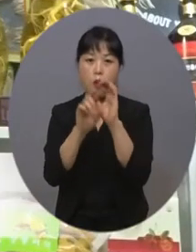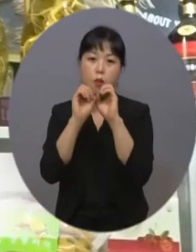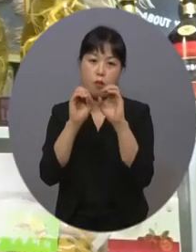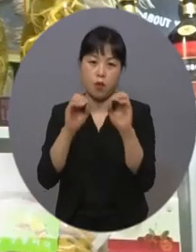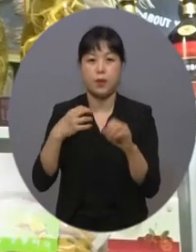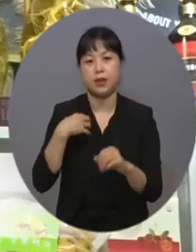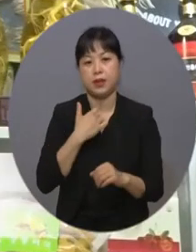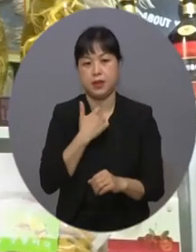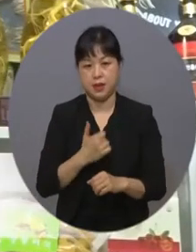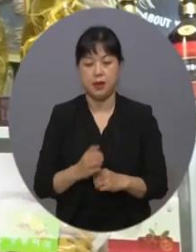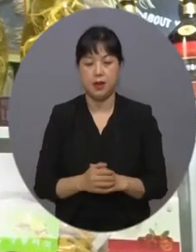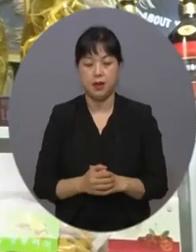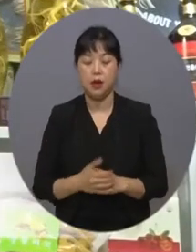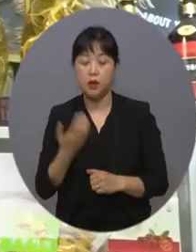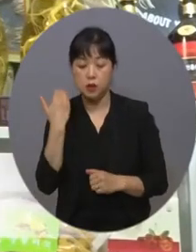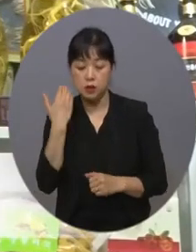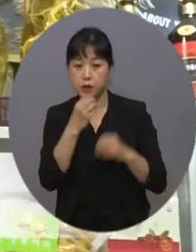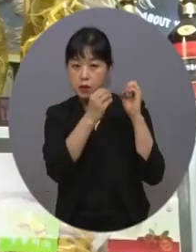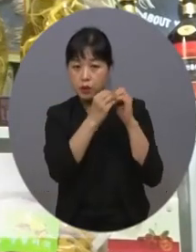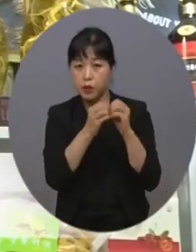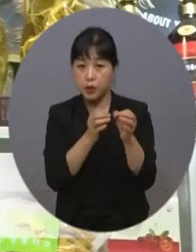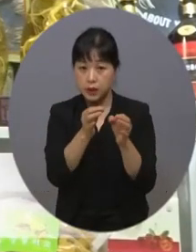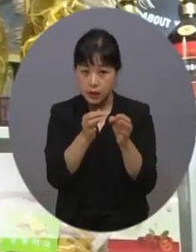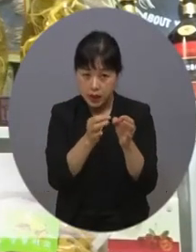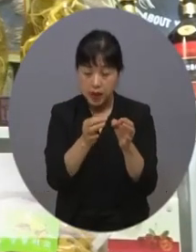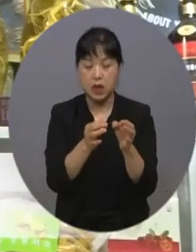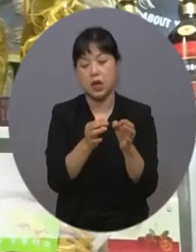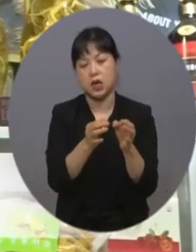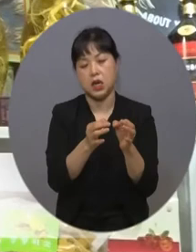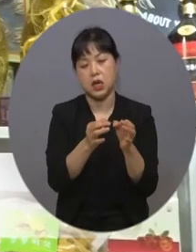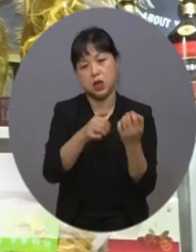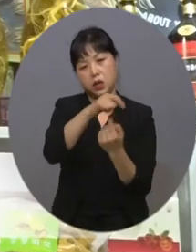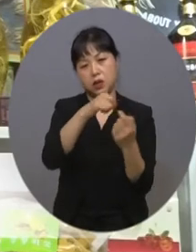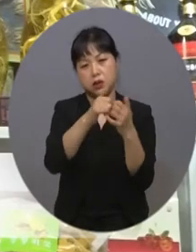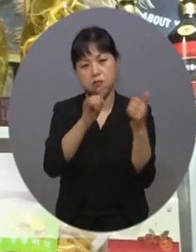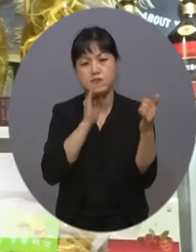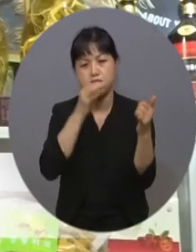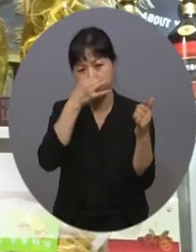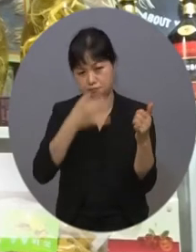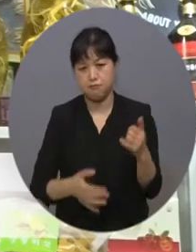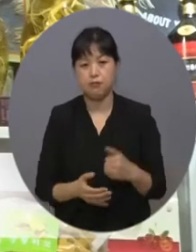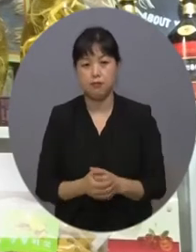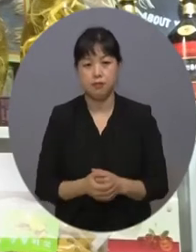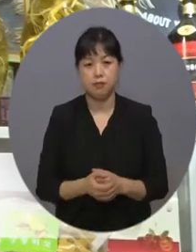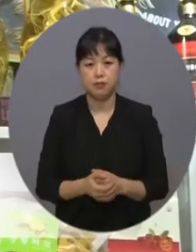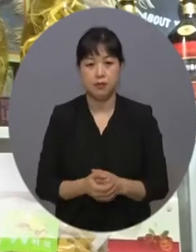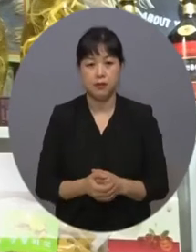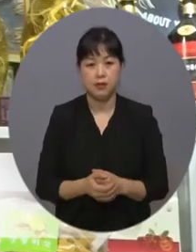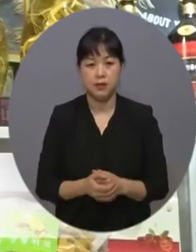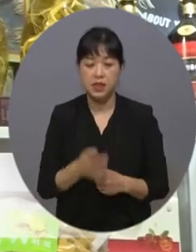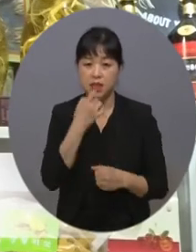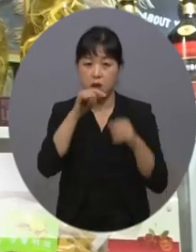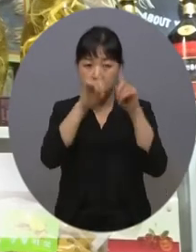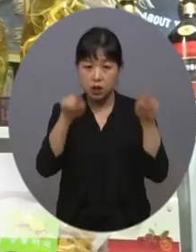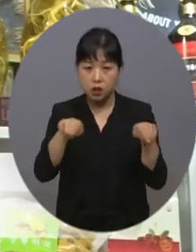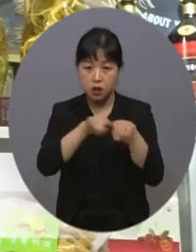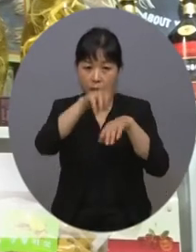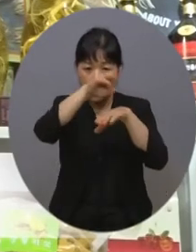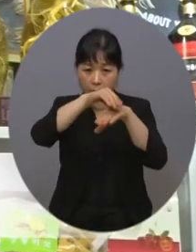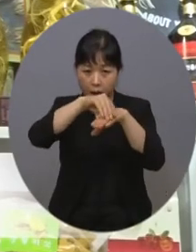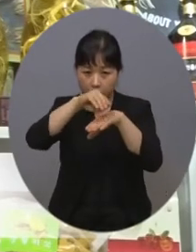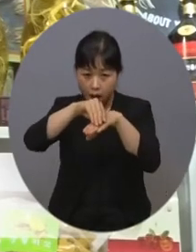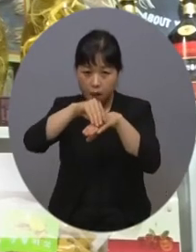요즘 전통시장 우리 소상공인 너무 힘들잖아요. 종이도 비어져지면 말려서